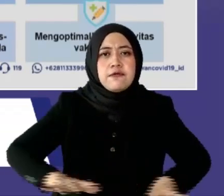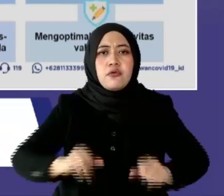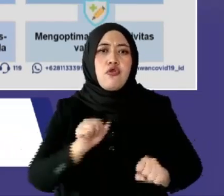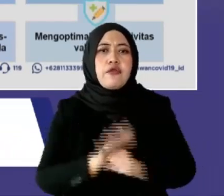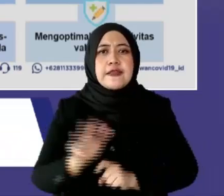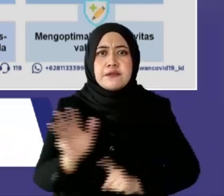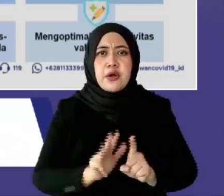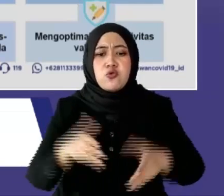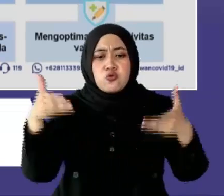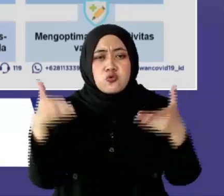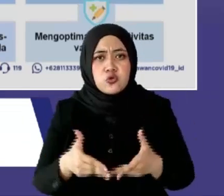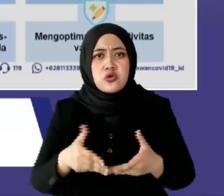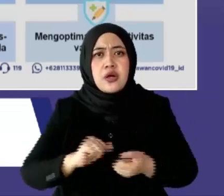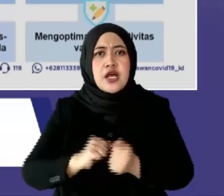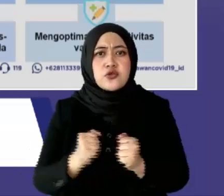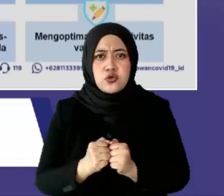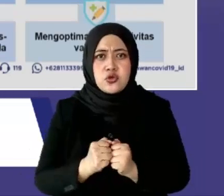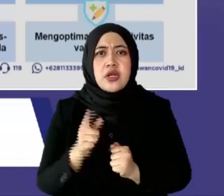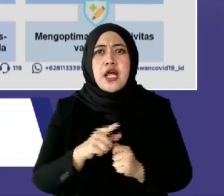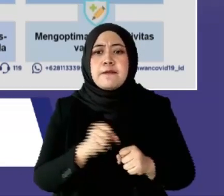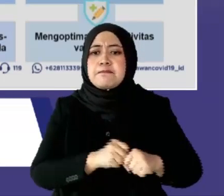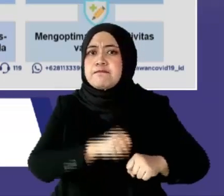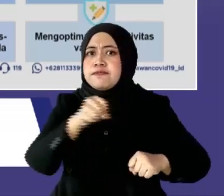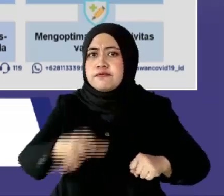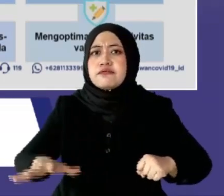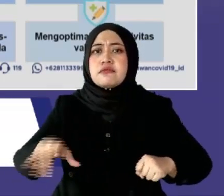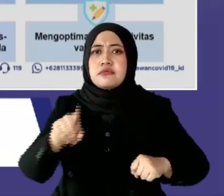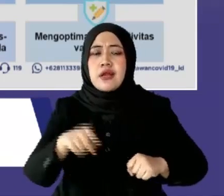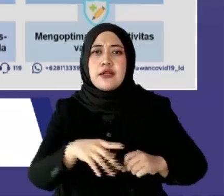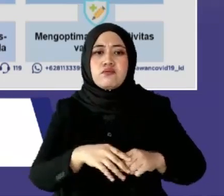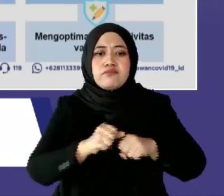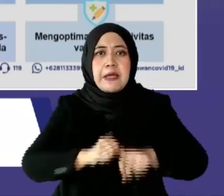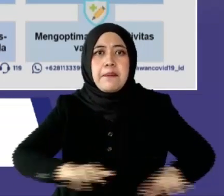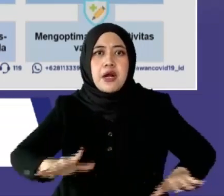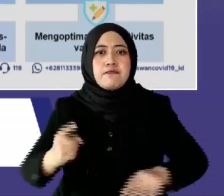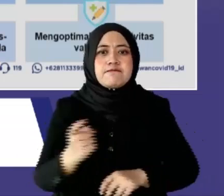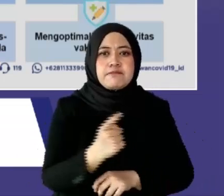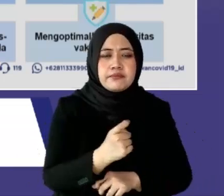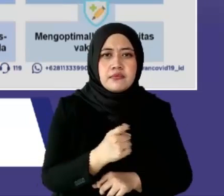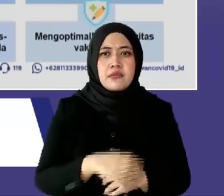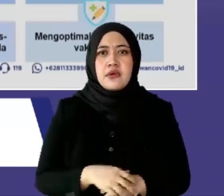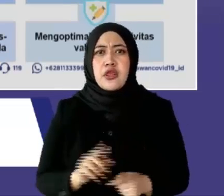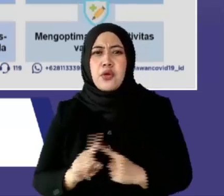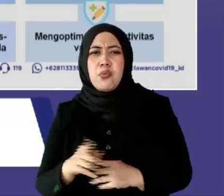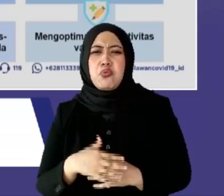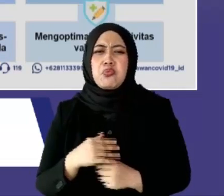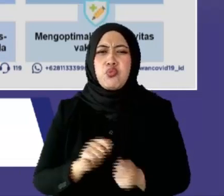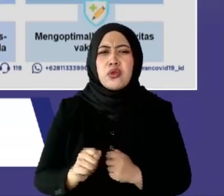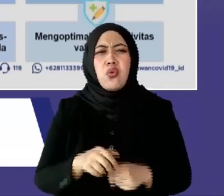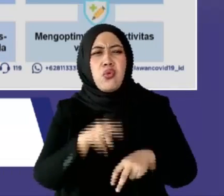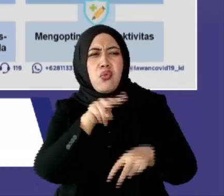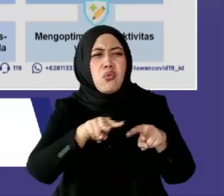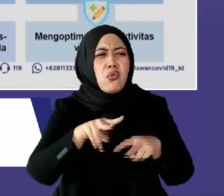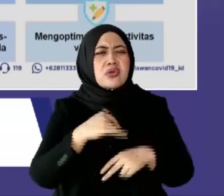COVID-19, khususnya oleh kasus importasi dengan sumber daya yang ada, bukan untuk menjadikan kita pesimis atau